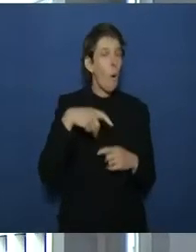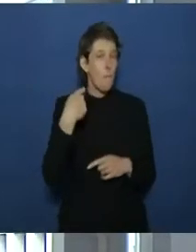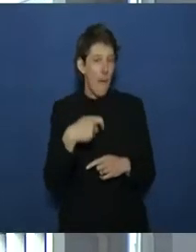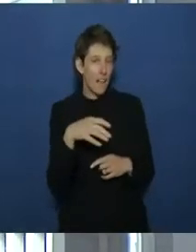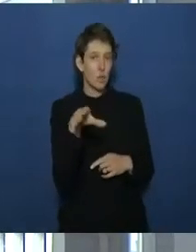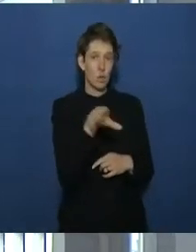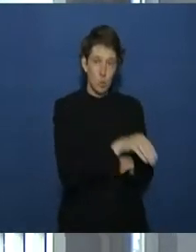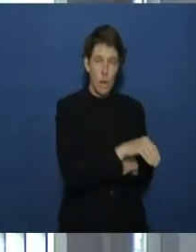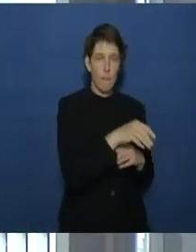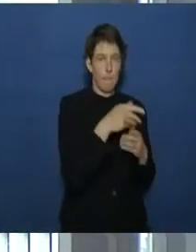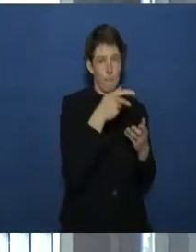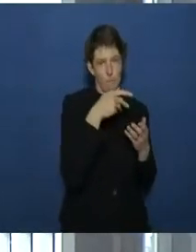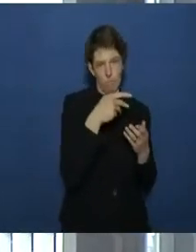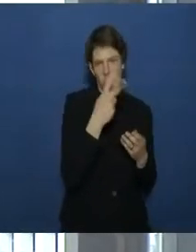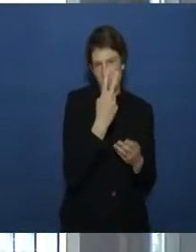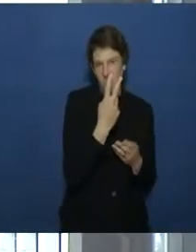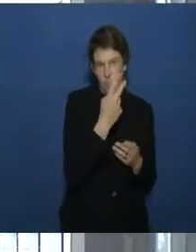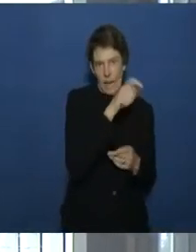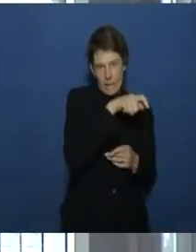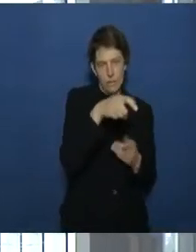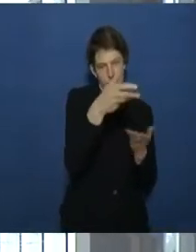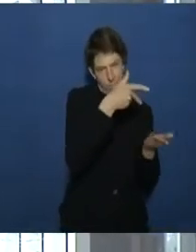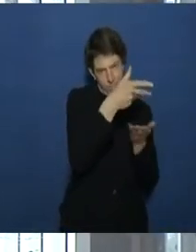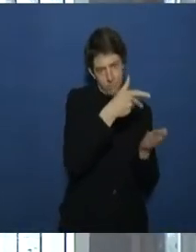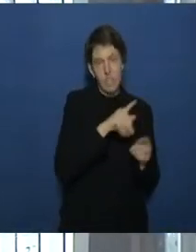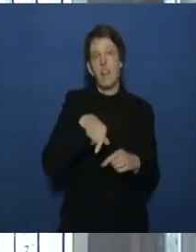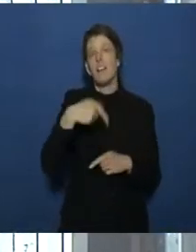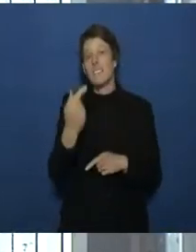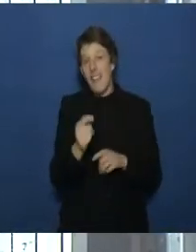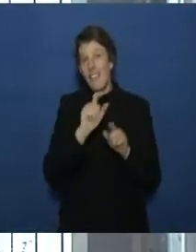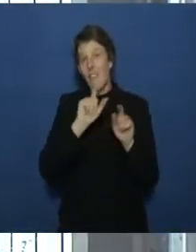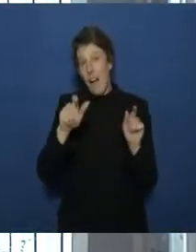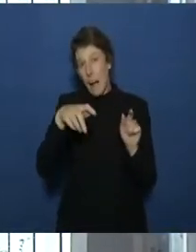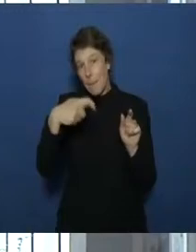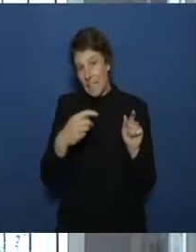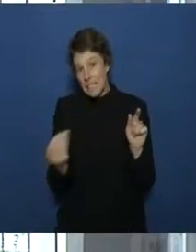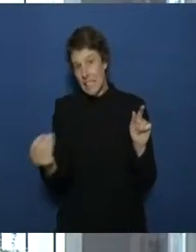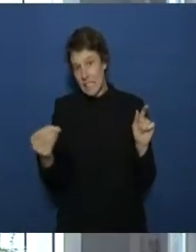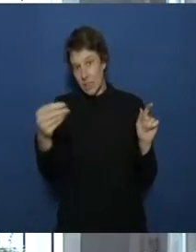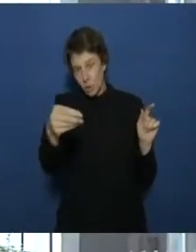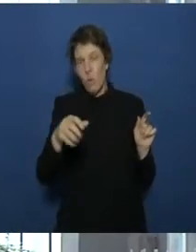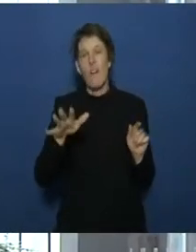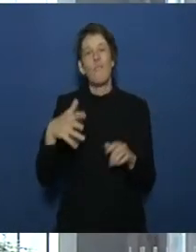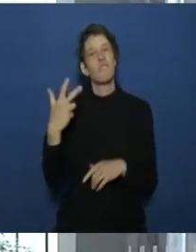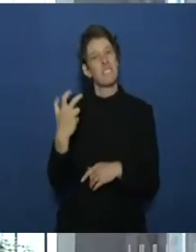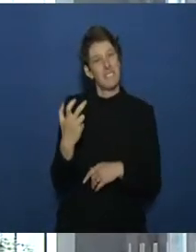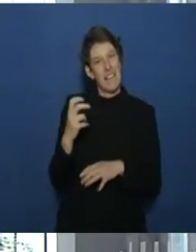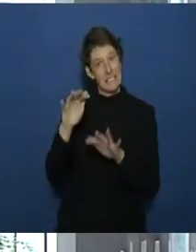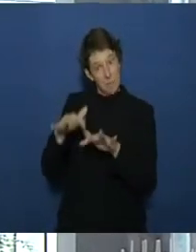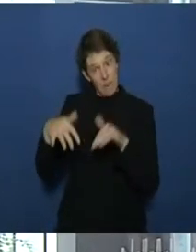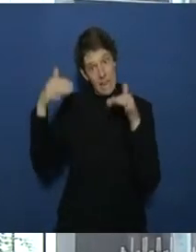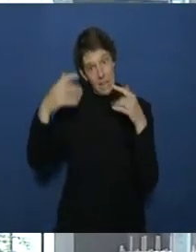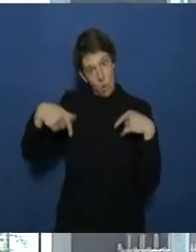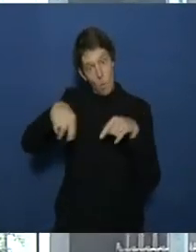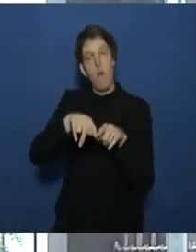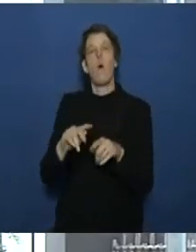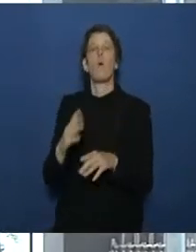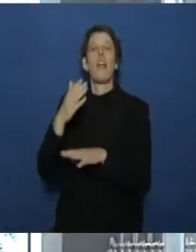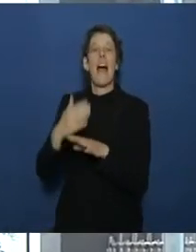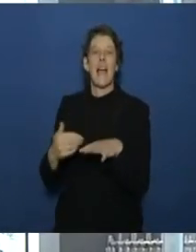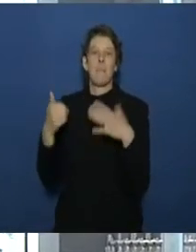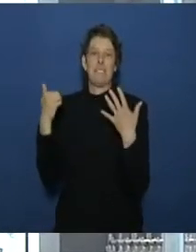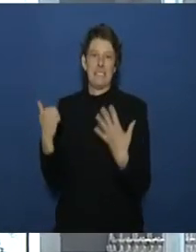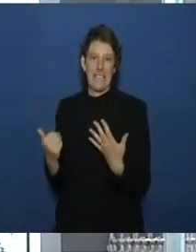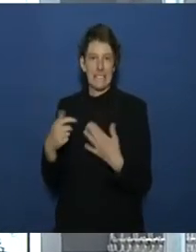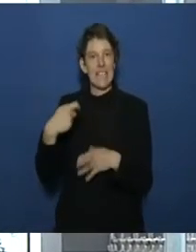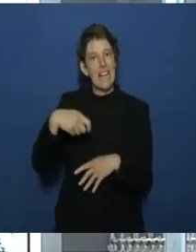der Fachminister. Ab 15.45 Uhr das Plenum, gegen 17.30 Uhr dann eine gemeinsame Pressekonferenz der